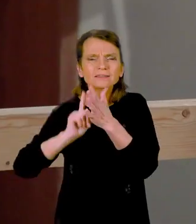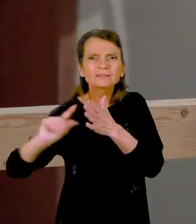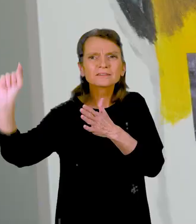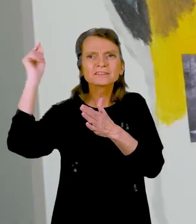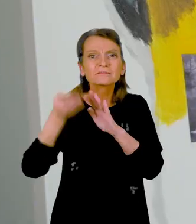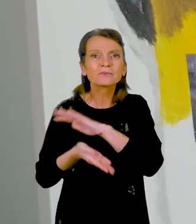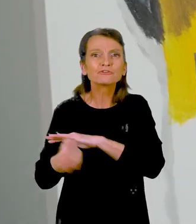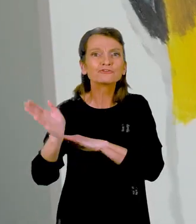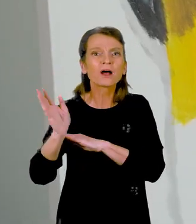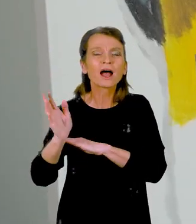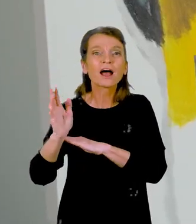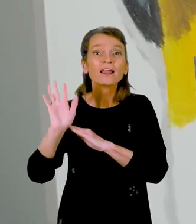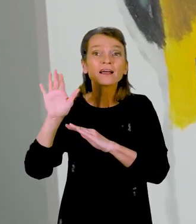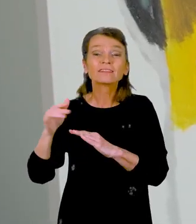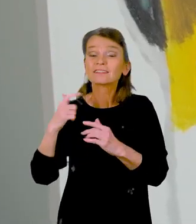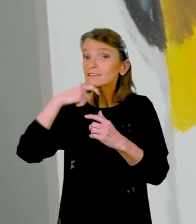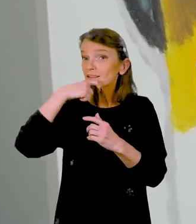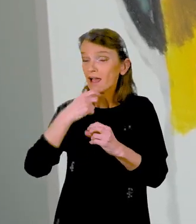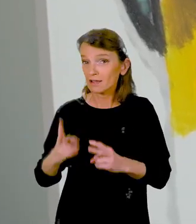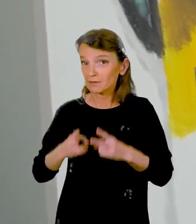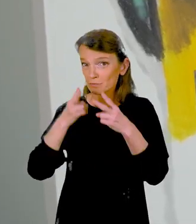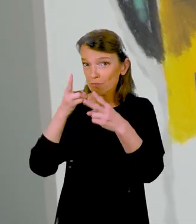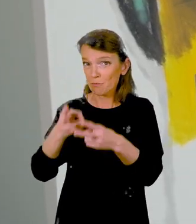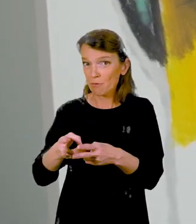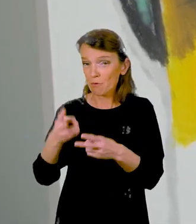zbežala na stari most ugaj.